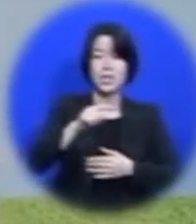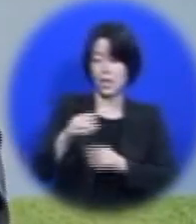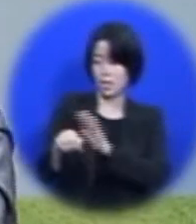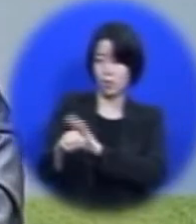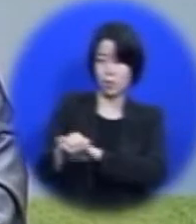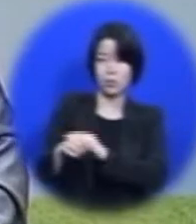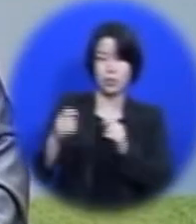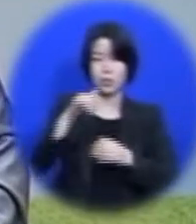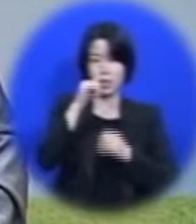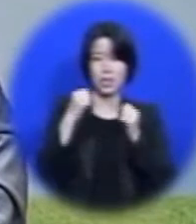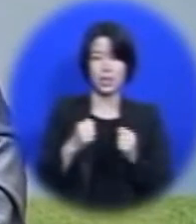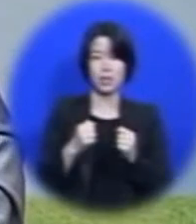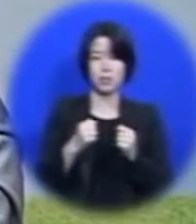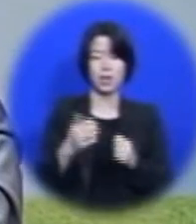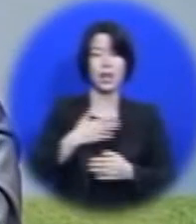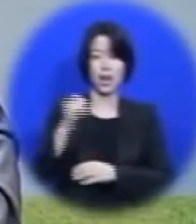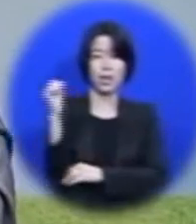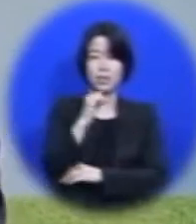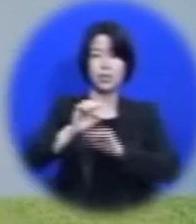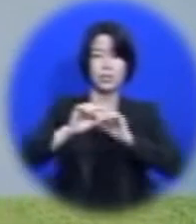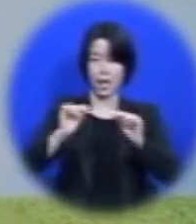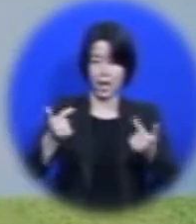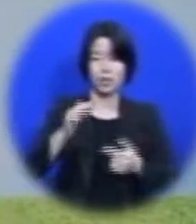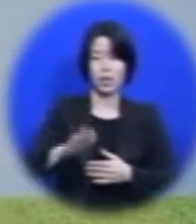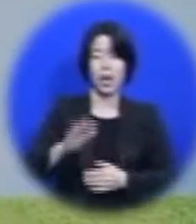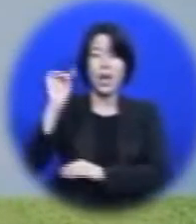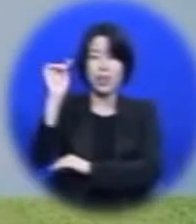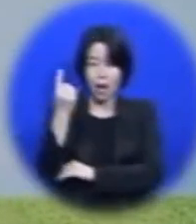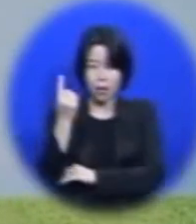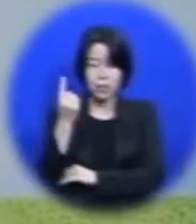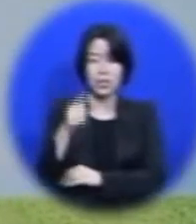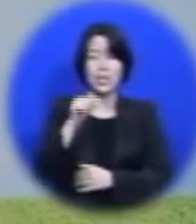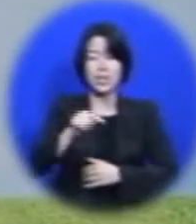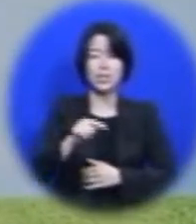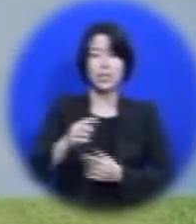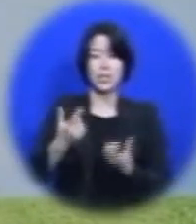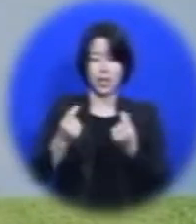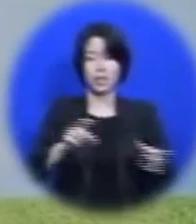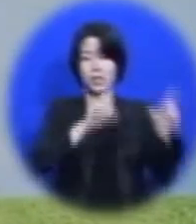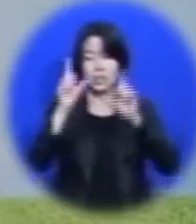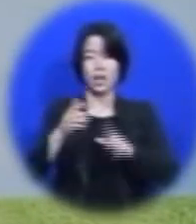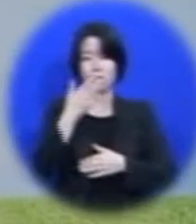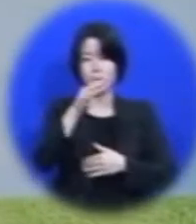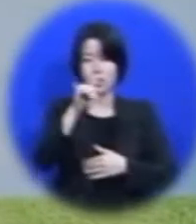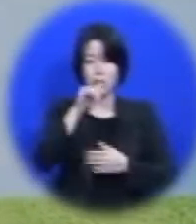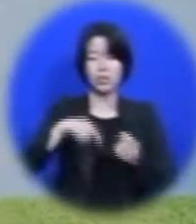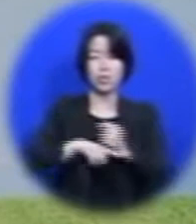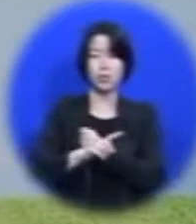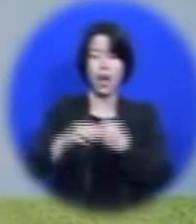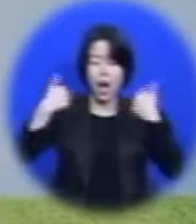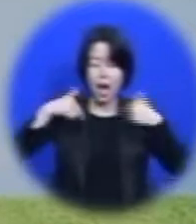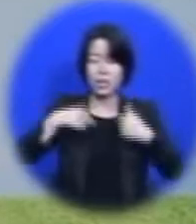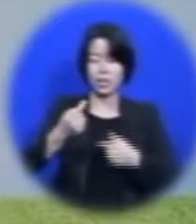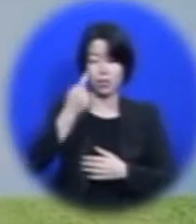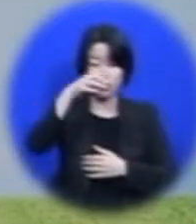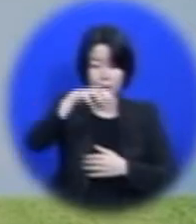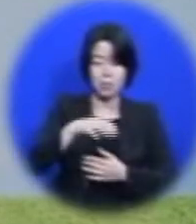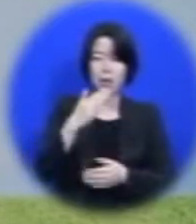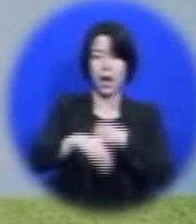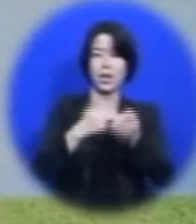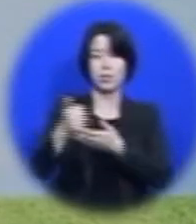계심으로 내가 흔들리지 아니하리라. 다윗이 다윗의 삶을 살 수 있었던 것은 늘 하나님을 눈앞에 모시고 살았기